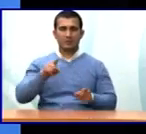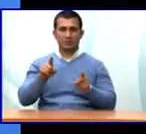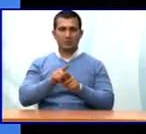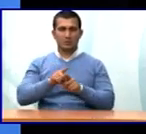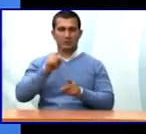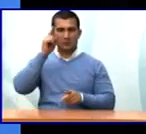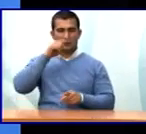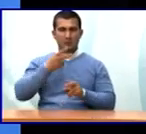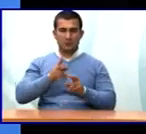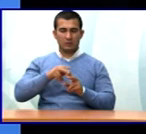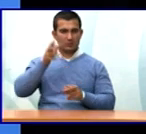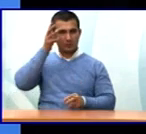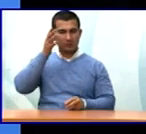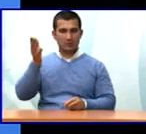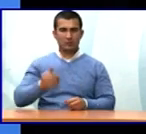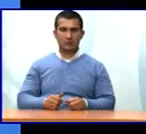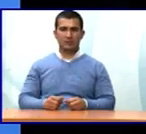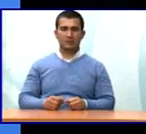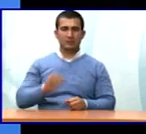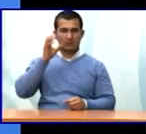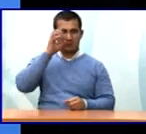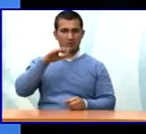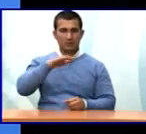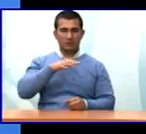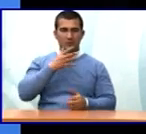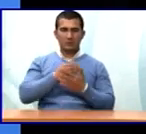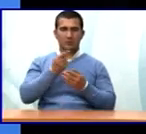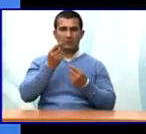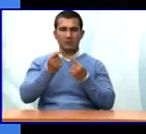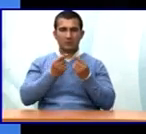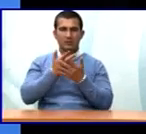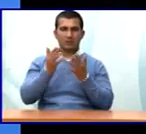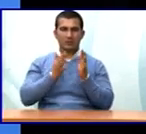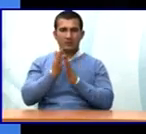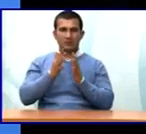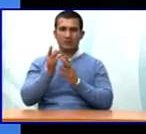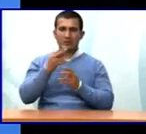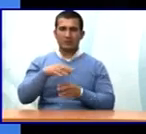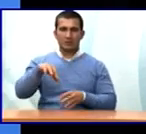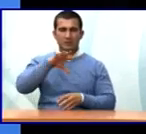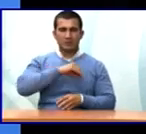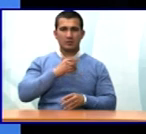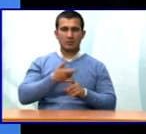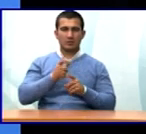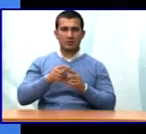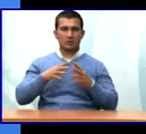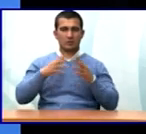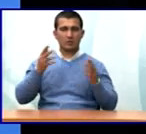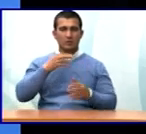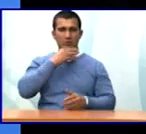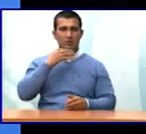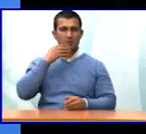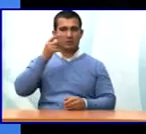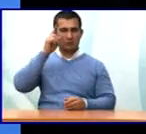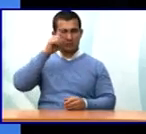olingan olim sanaladilar. Ular O'zbekistonda o'g'itlar kimyosi va texnologiyasi ustida katta ilmiy tajriba olib